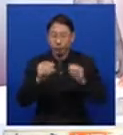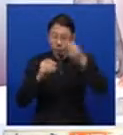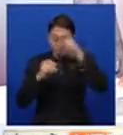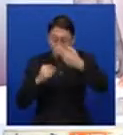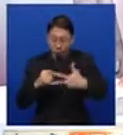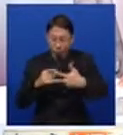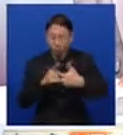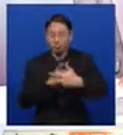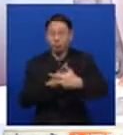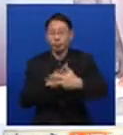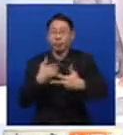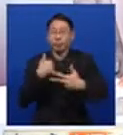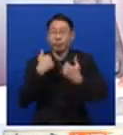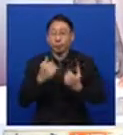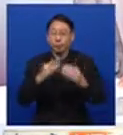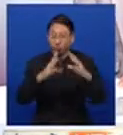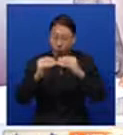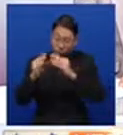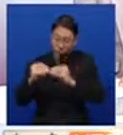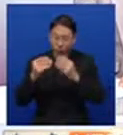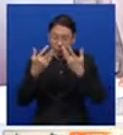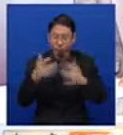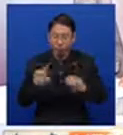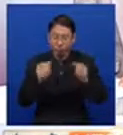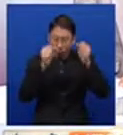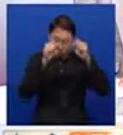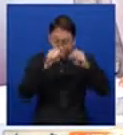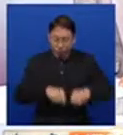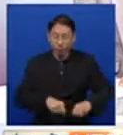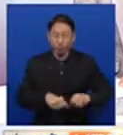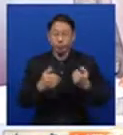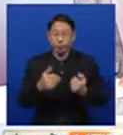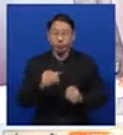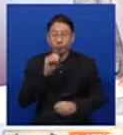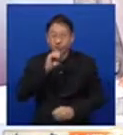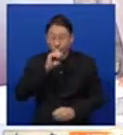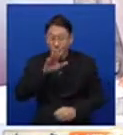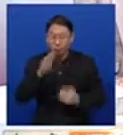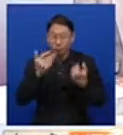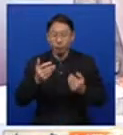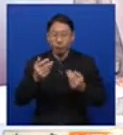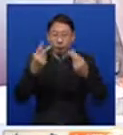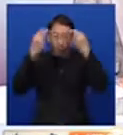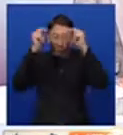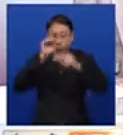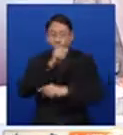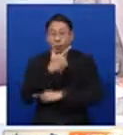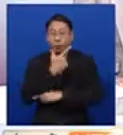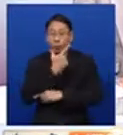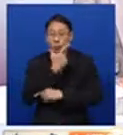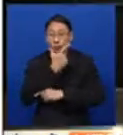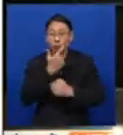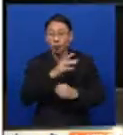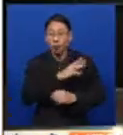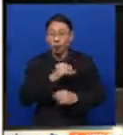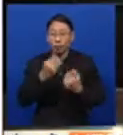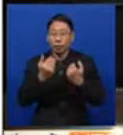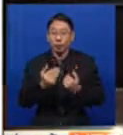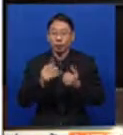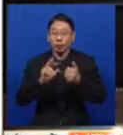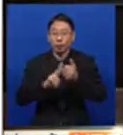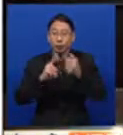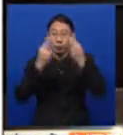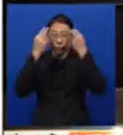3คดีกันค่ะซึ่งหลังจากการประชุมแล้วที่ประชุมเองมีมติในการแจ้งข้อกล่าวหานายอภิสิทธิ์เวชชาชีวะและนายสุเทพเทือกสุบรรณ